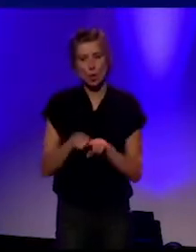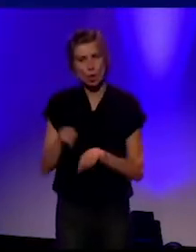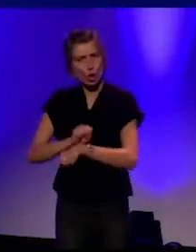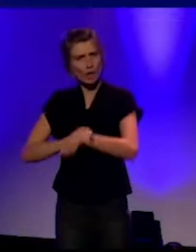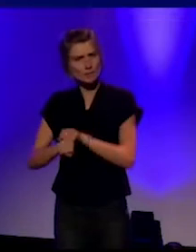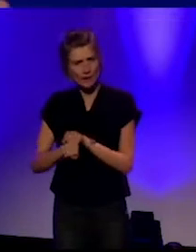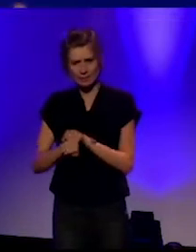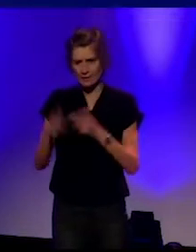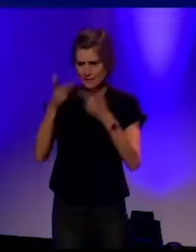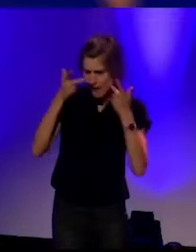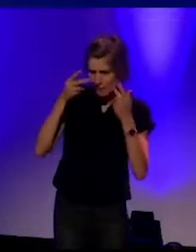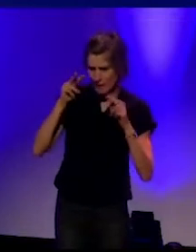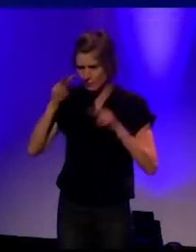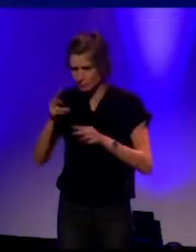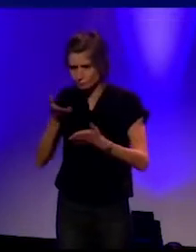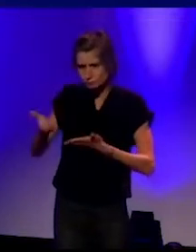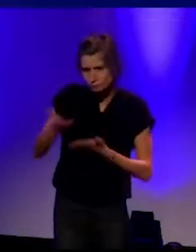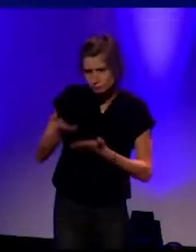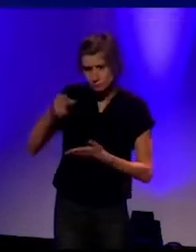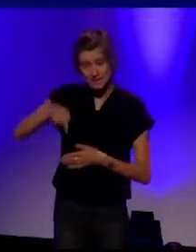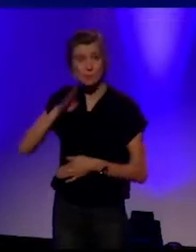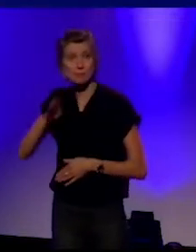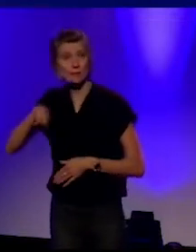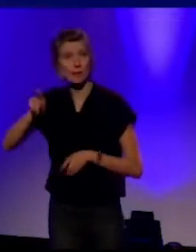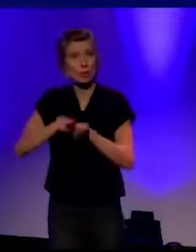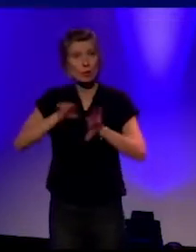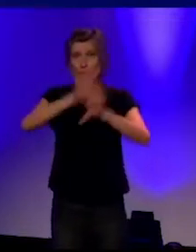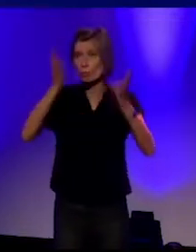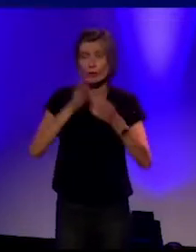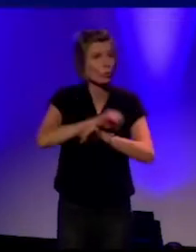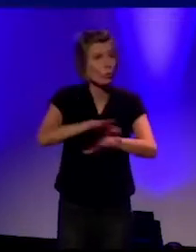en buiten België, Europa, in de wereld.